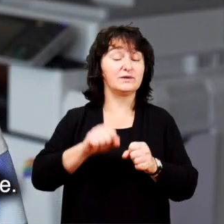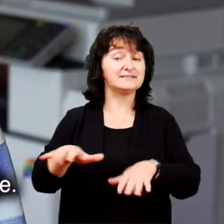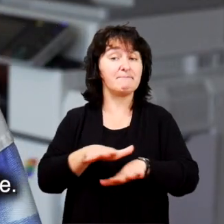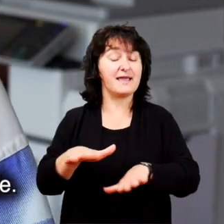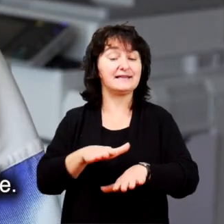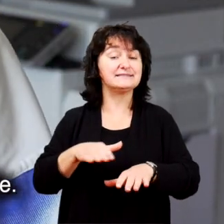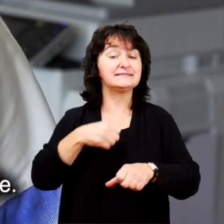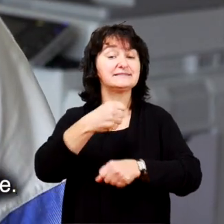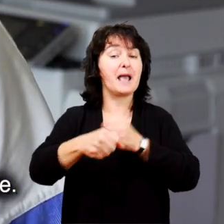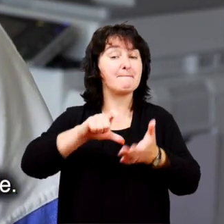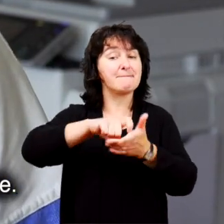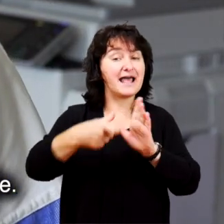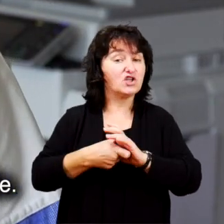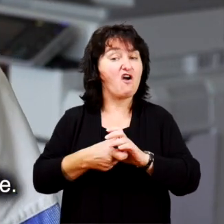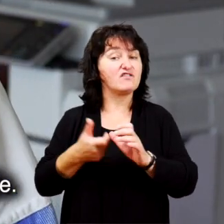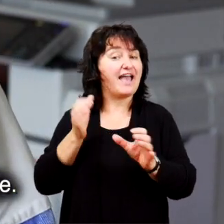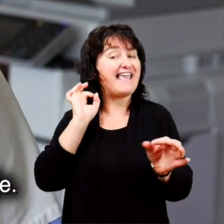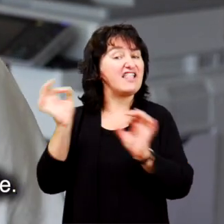Znajdujemy się w pracowni